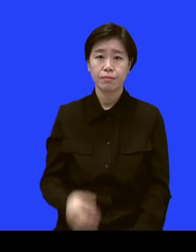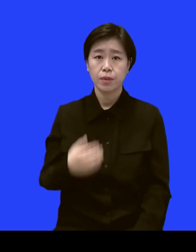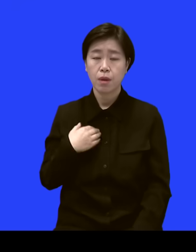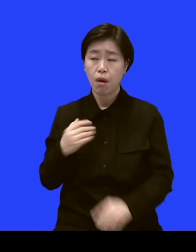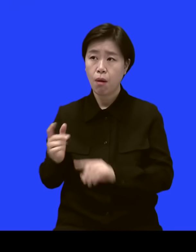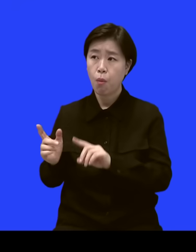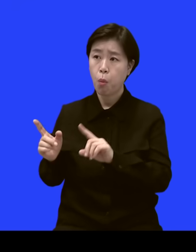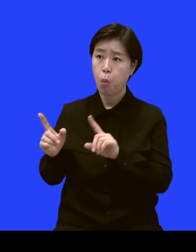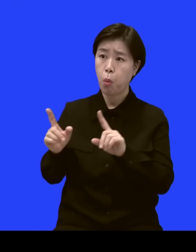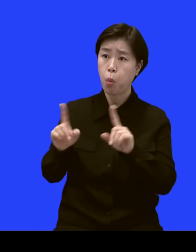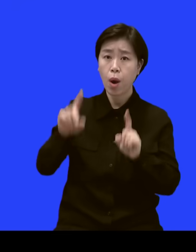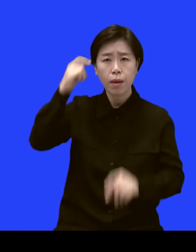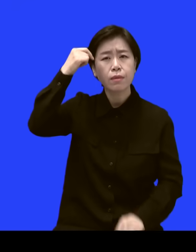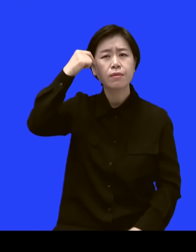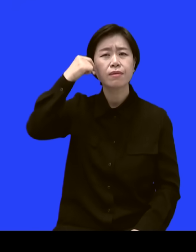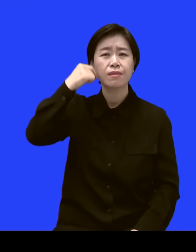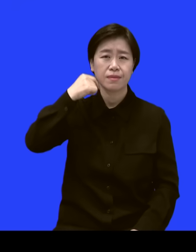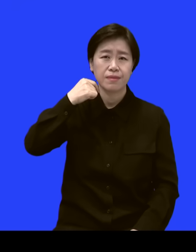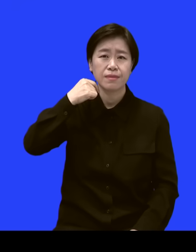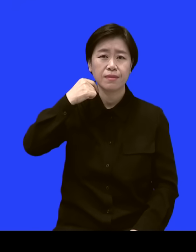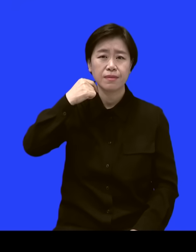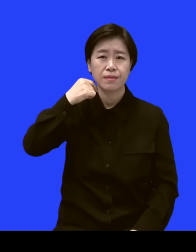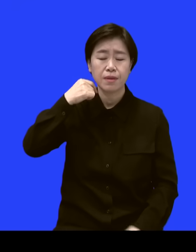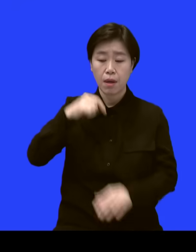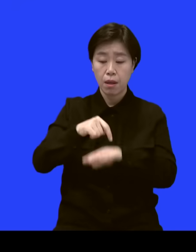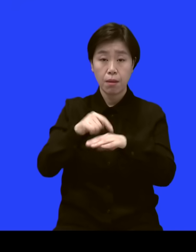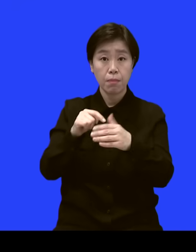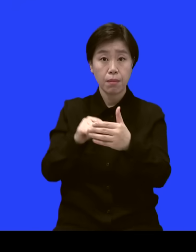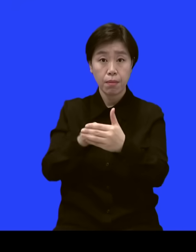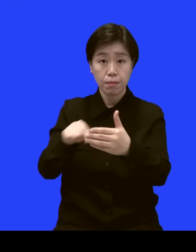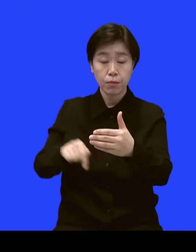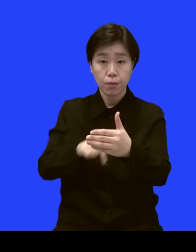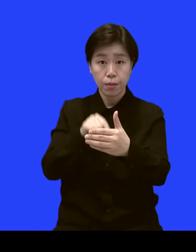살아나는 게 느껴지더라고요. 네. 제 마음에